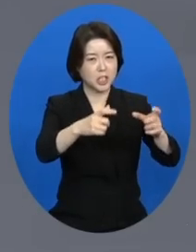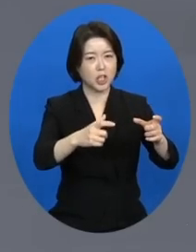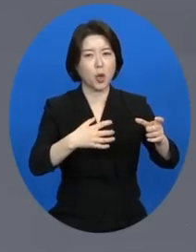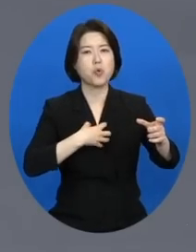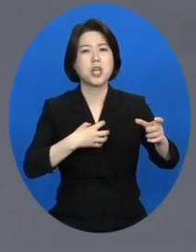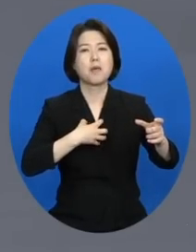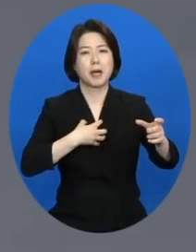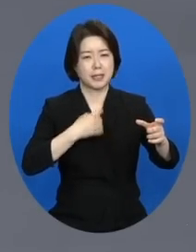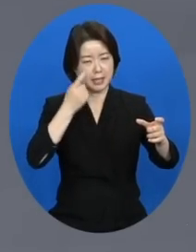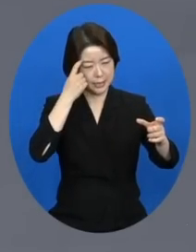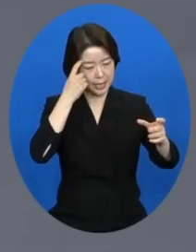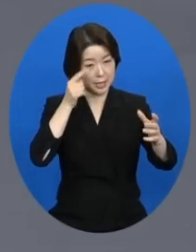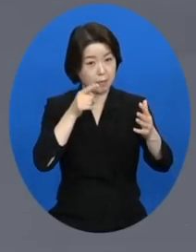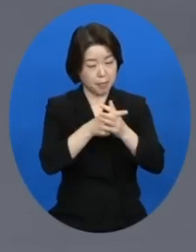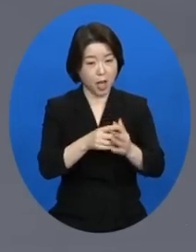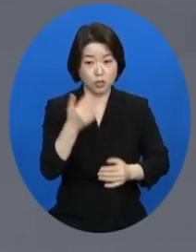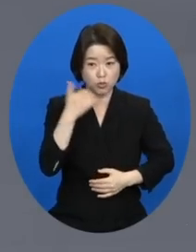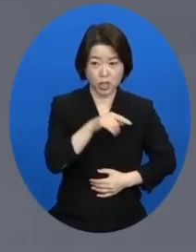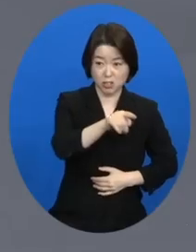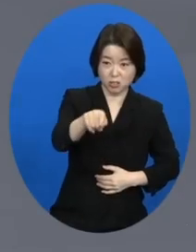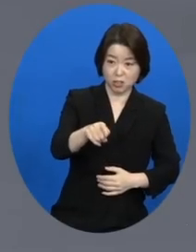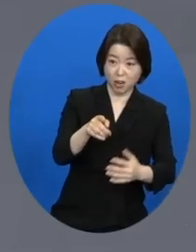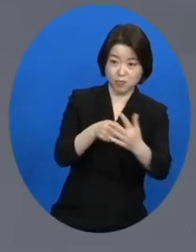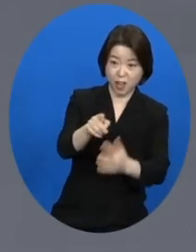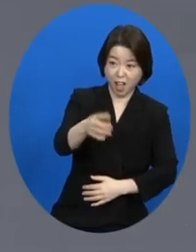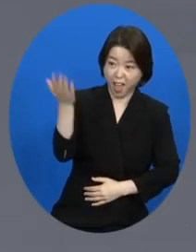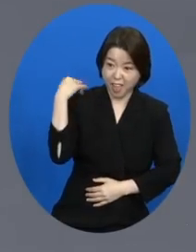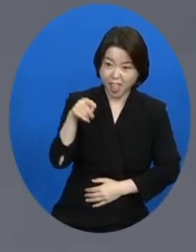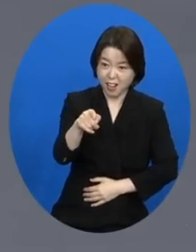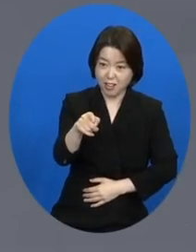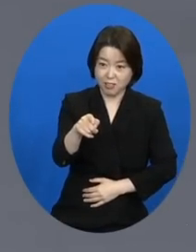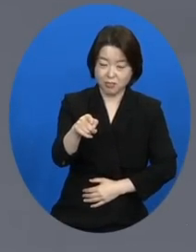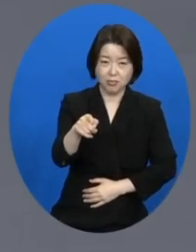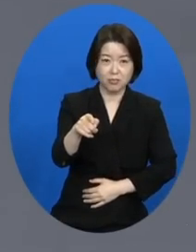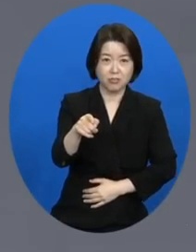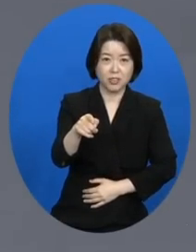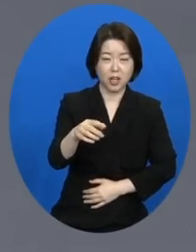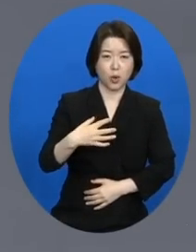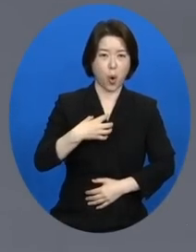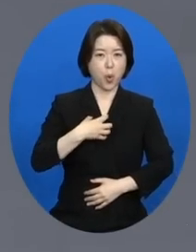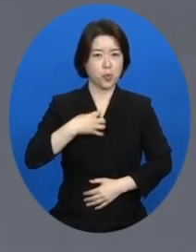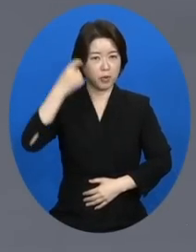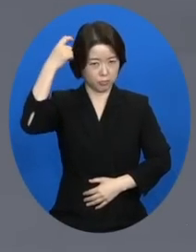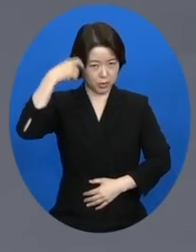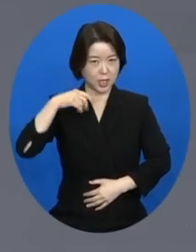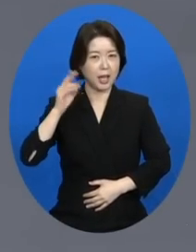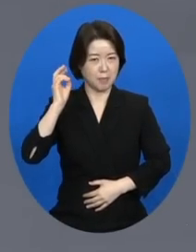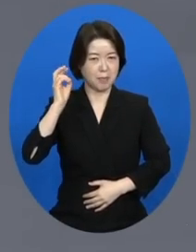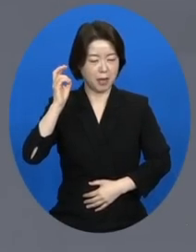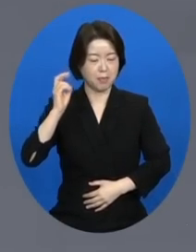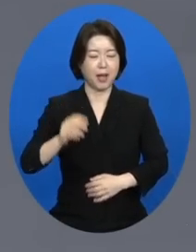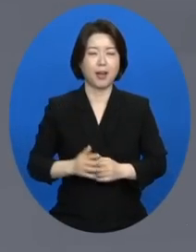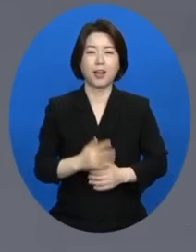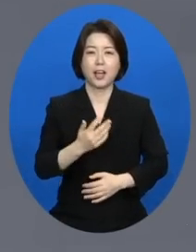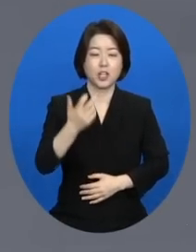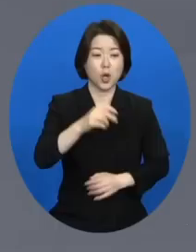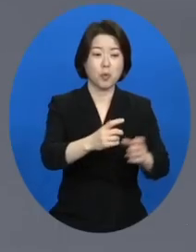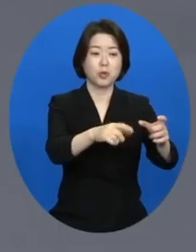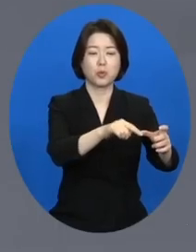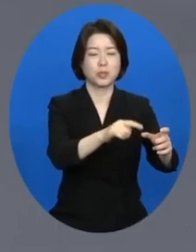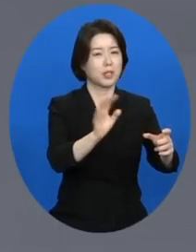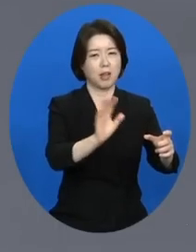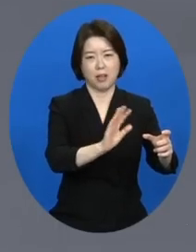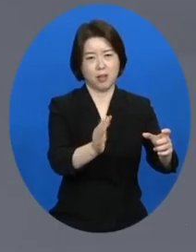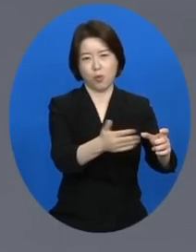누군가가 그들을 알아봤을지도 몰라요. 그때 그놈들 아니야? 라고 해서 위험을 느끼는지 모르겠지만 형들은 세겜에 있지